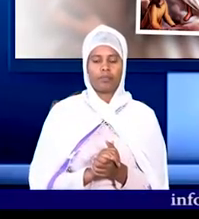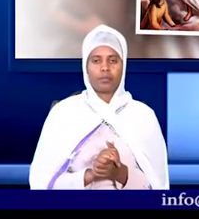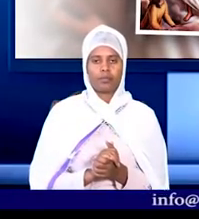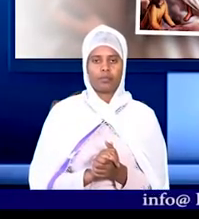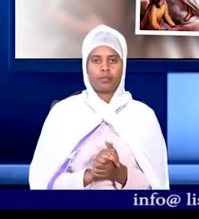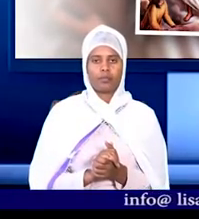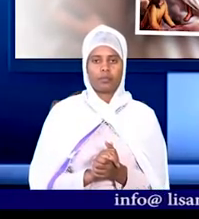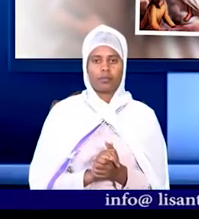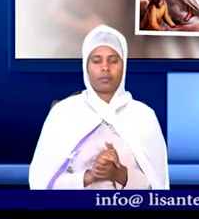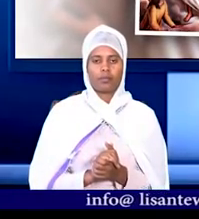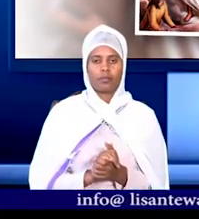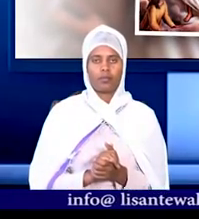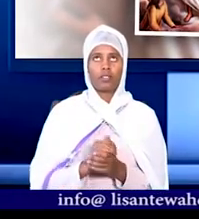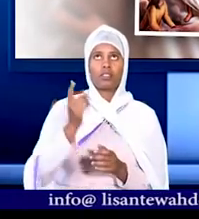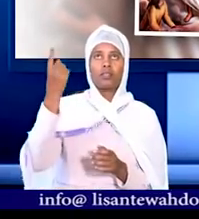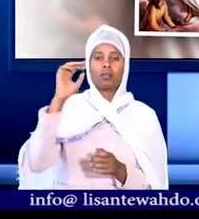ድሕሪ እዚ